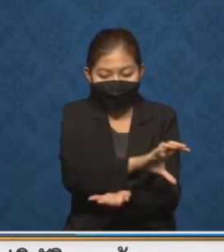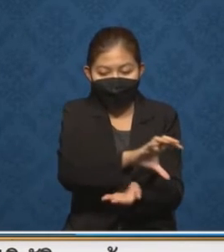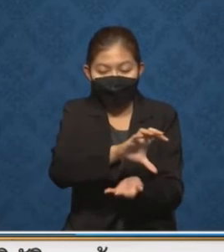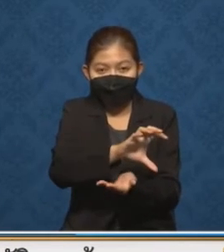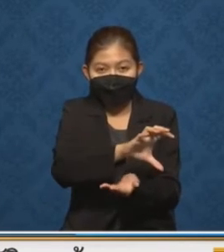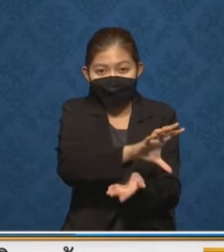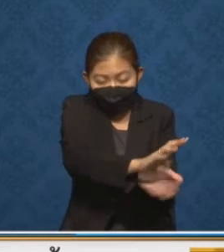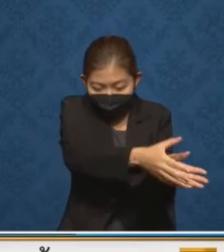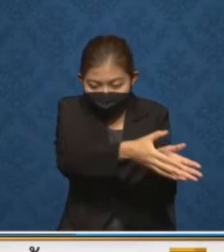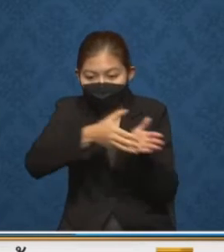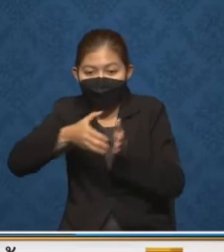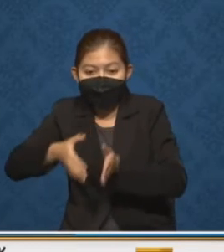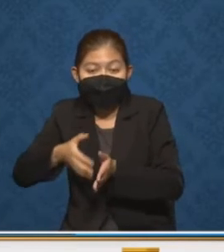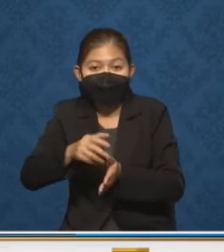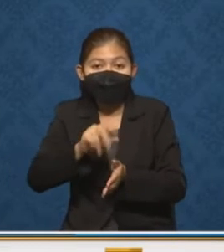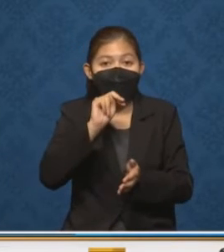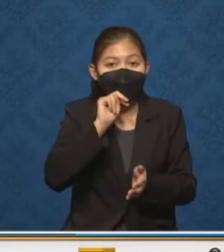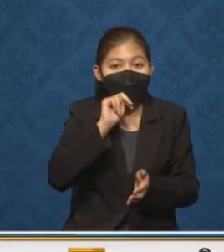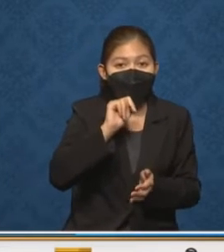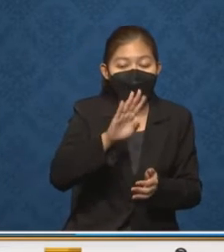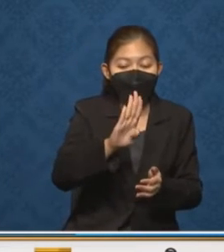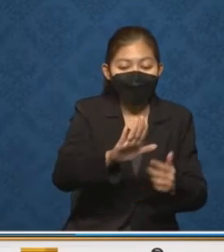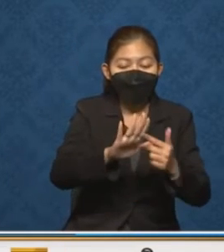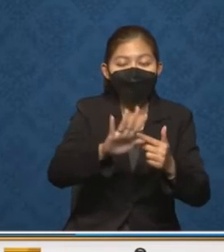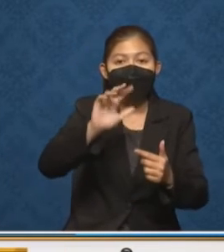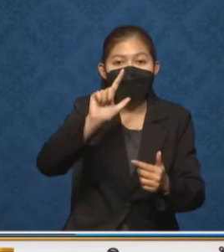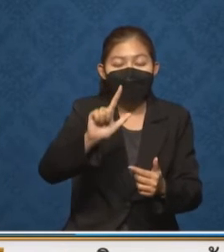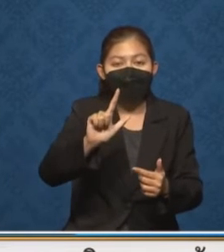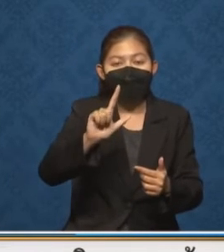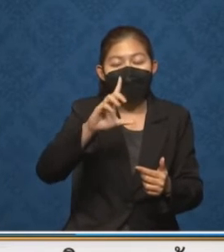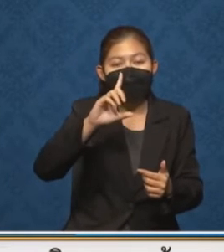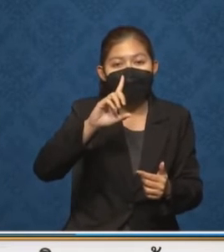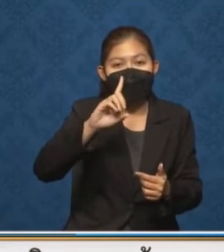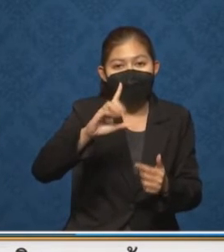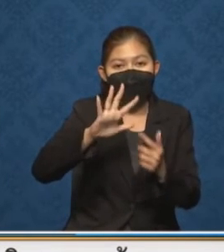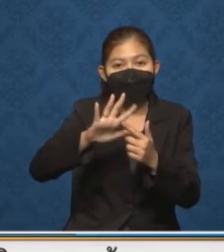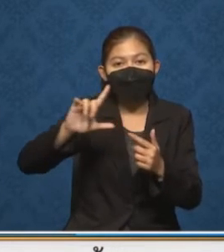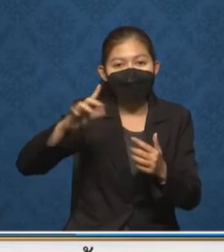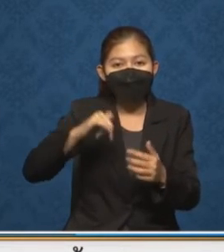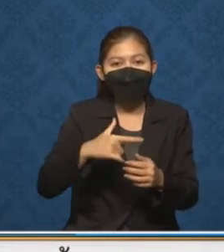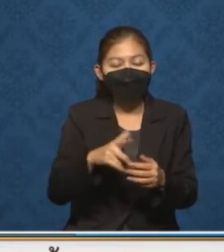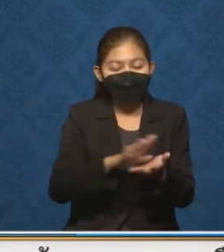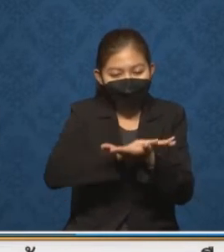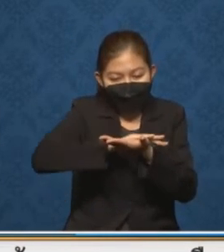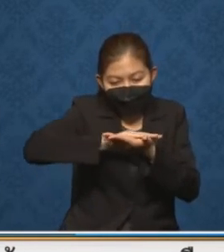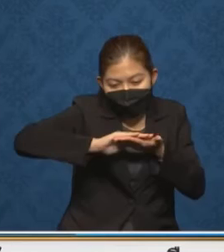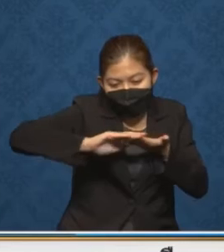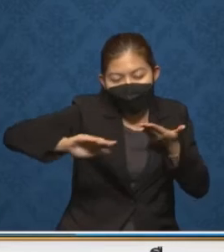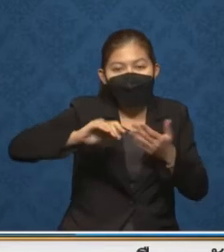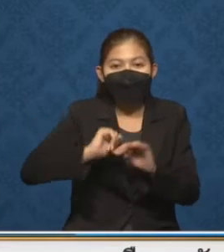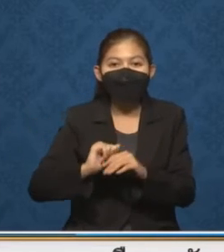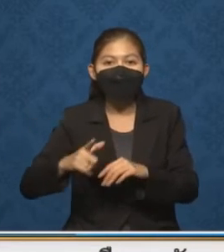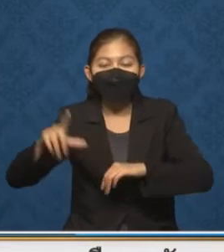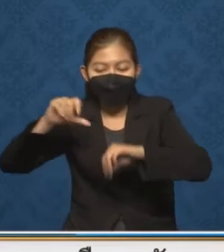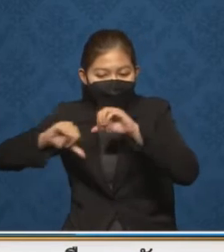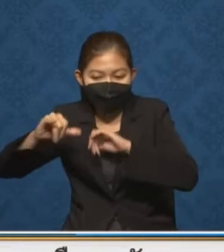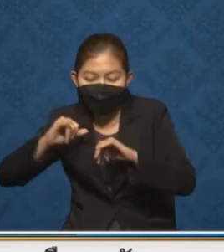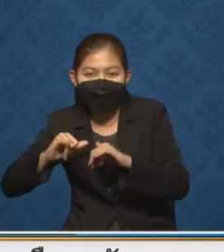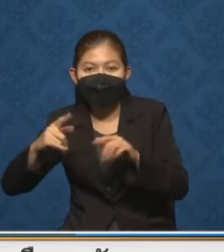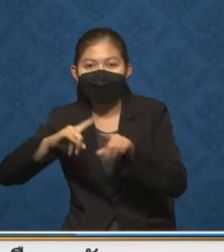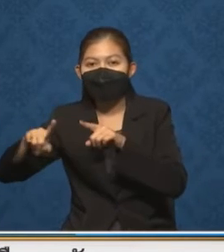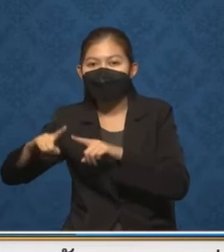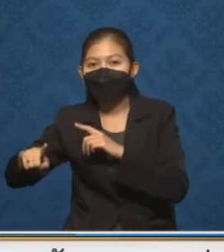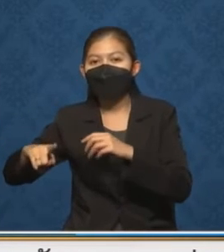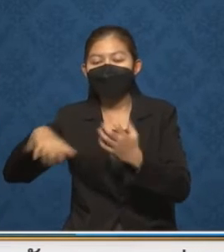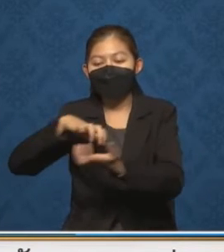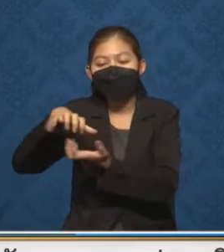รน้ำ Love temporเป้ำทสะอาจ ไมตองใช้คอลินใกปำบ pineก ไม่ต้องเกิดปัหาเรสาญเคมีไม่ต้องม